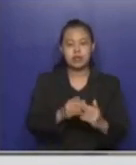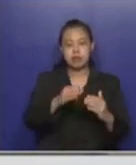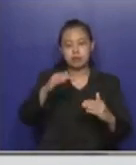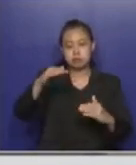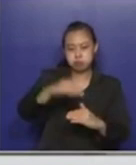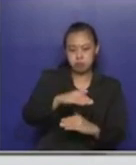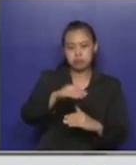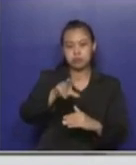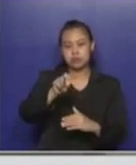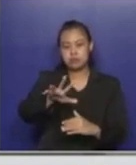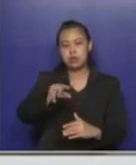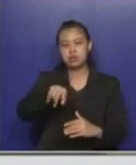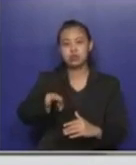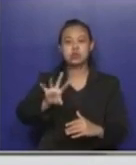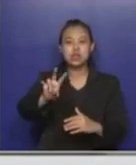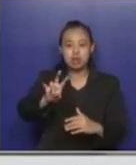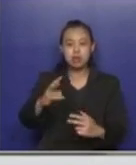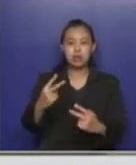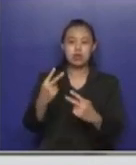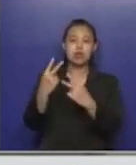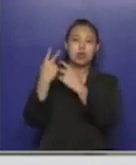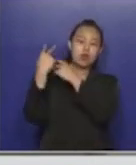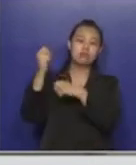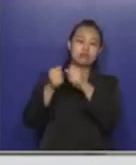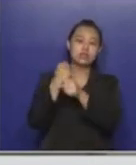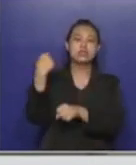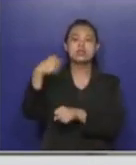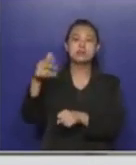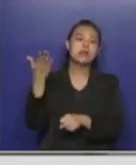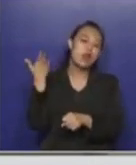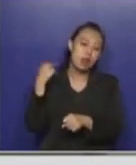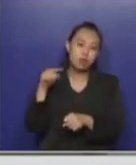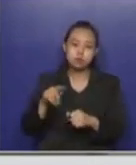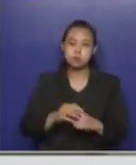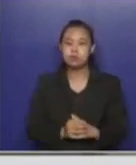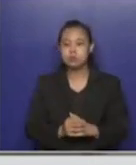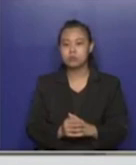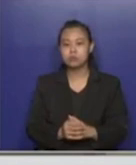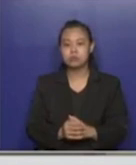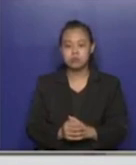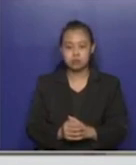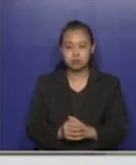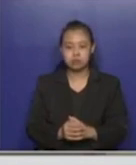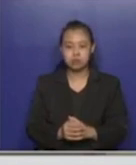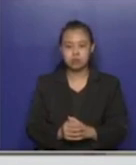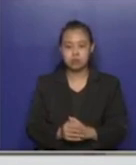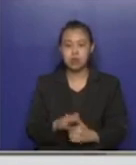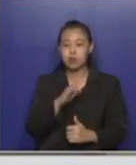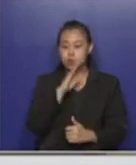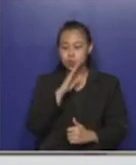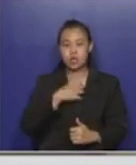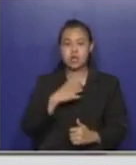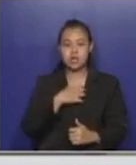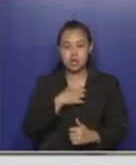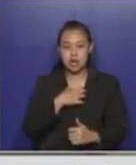35.7% เสมือนเราย้อนเวลากลับไป10ปีนะคะและถ้าท่านยังต้องการ